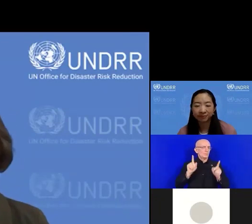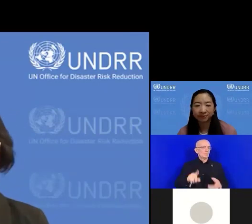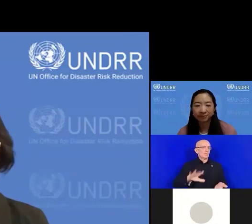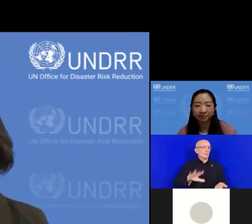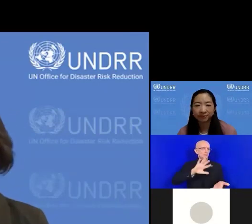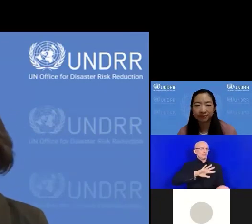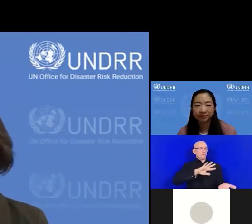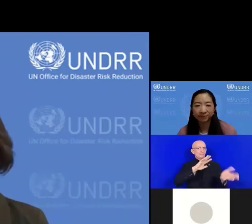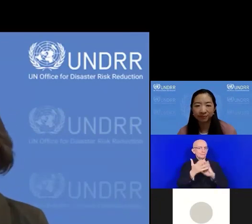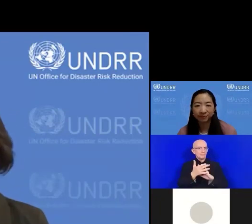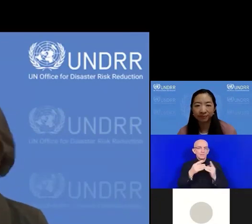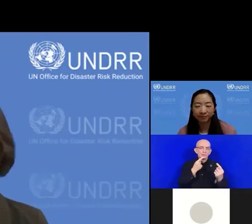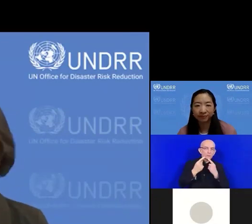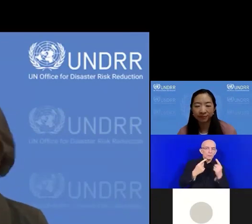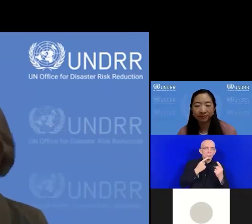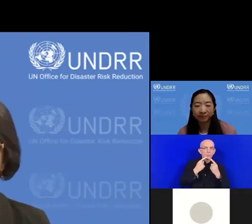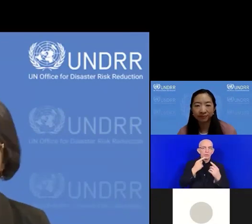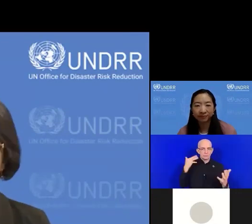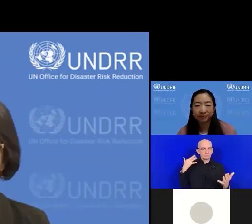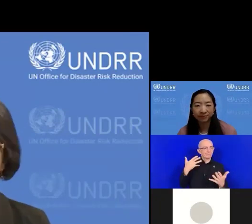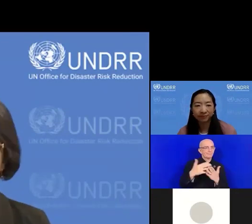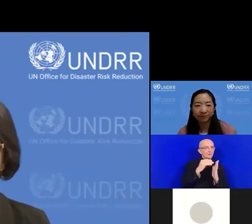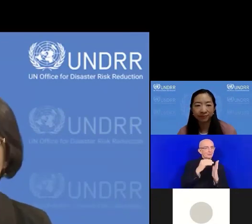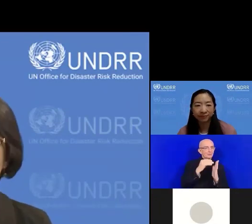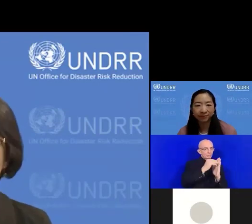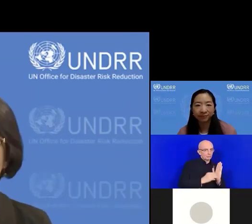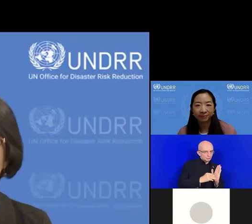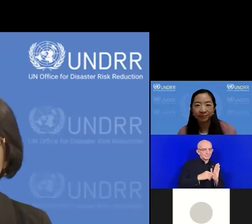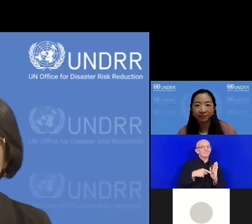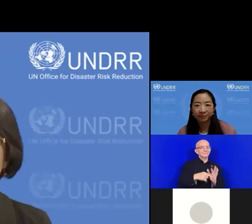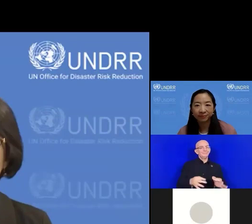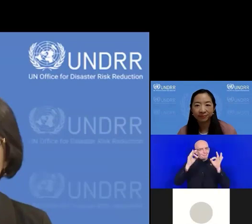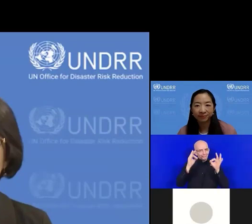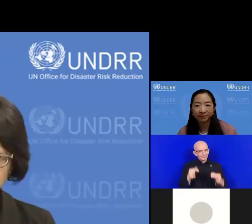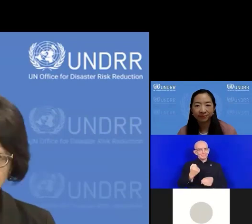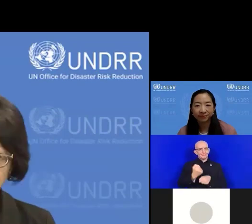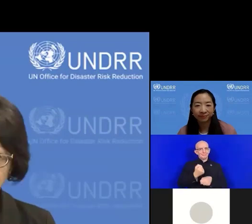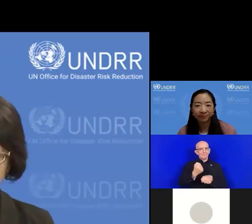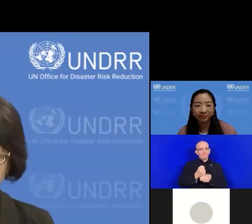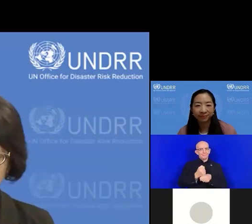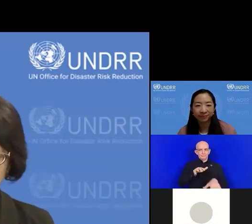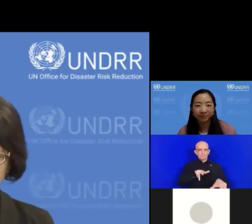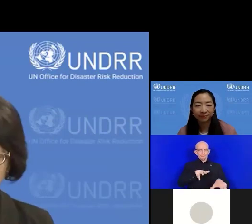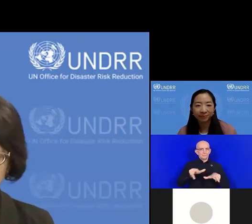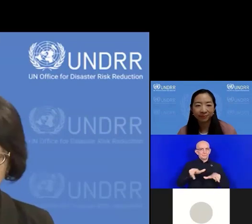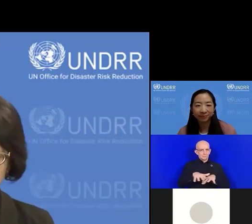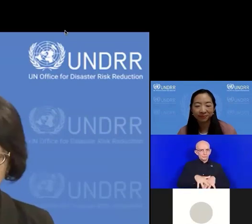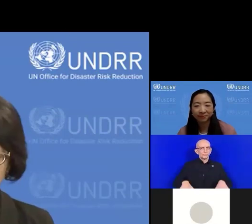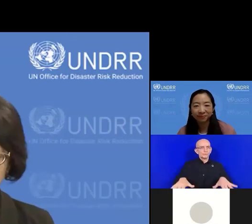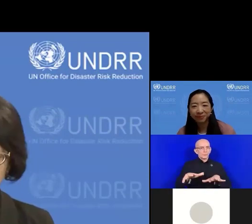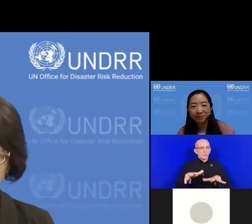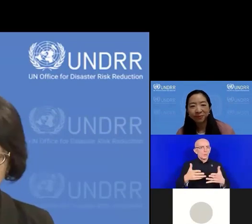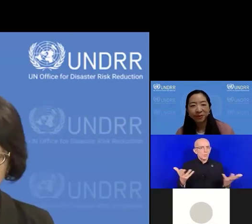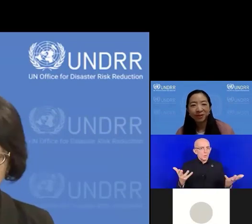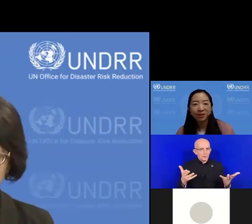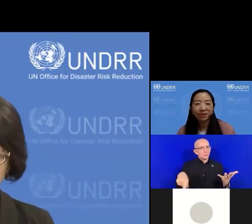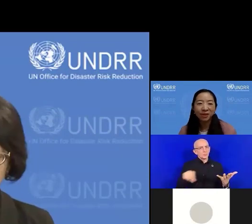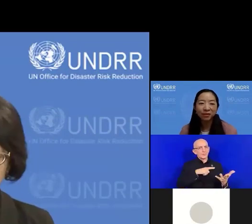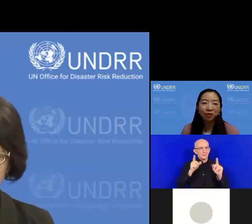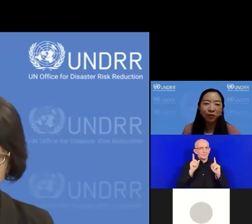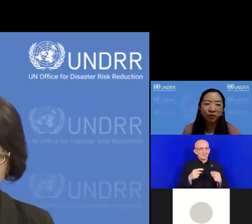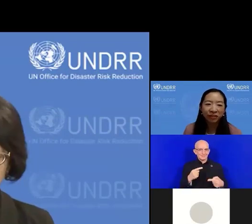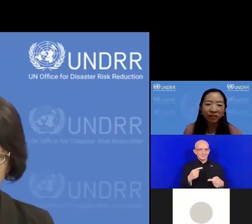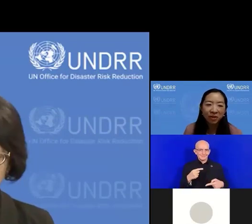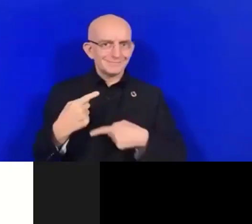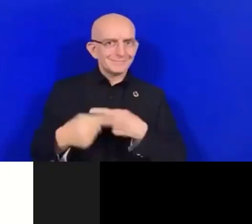en actions et nous devons le faire tout de suite. Merci beaucoup. Je vous souhaite de fructueuses délibérations. Merci.